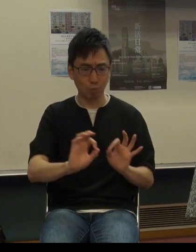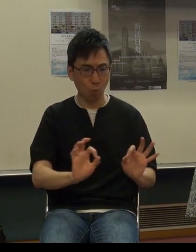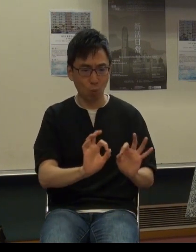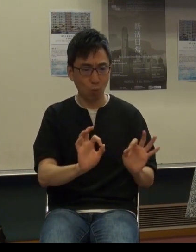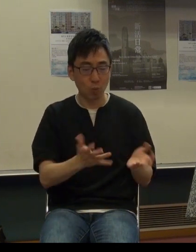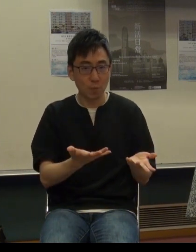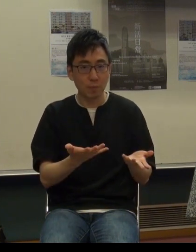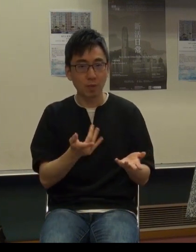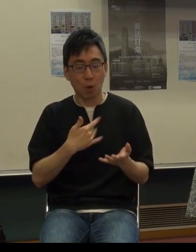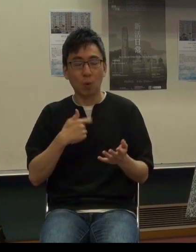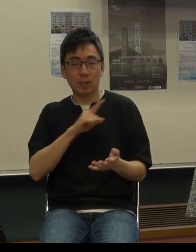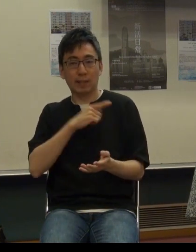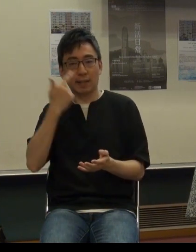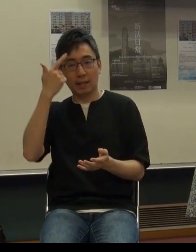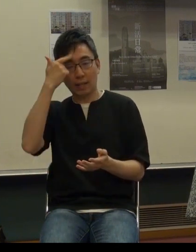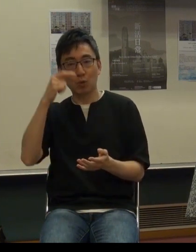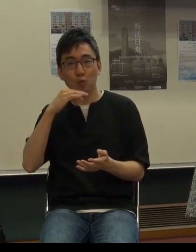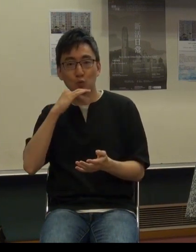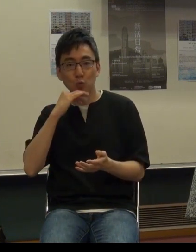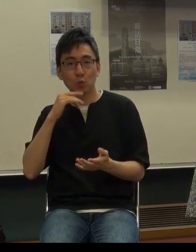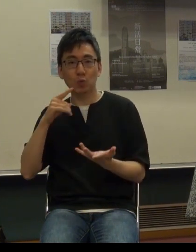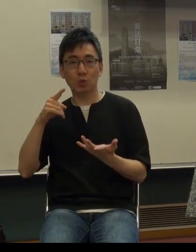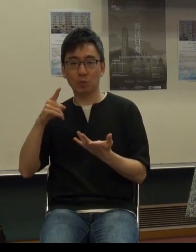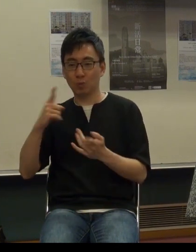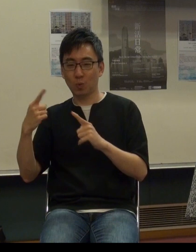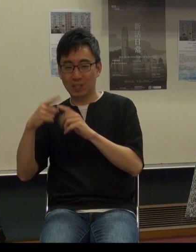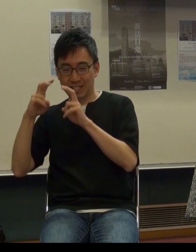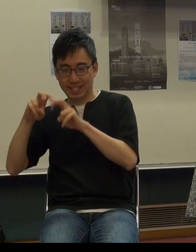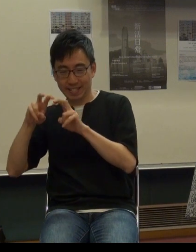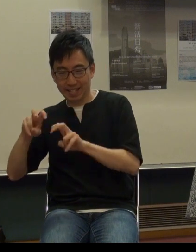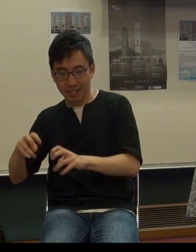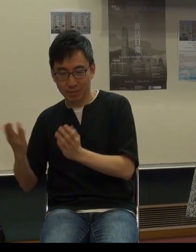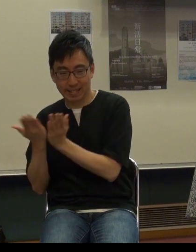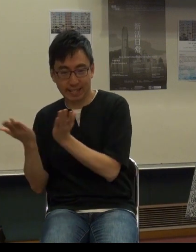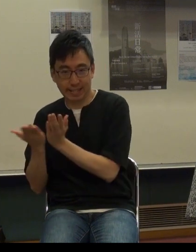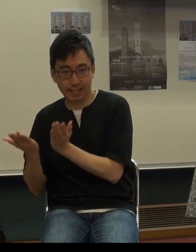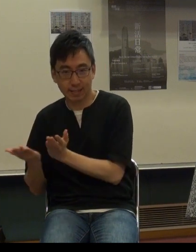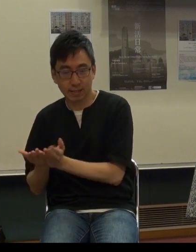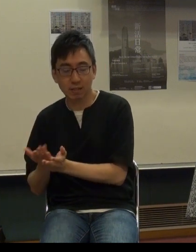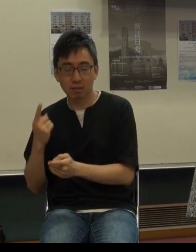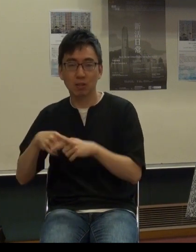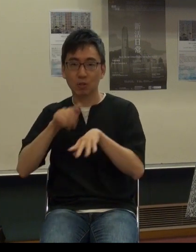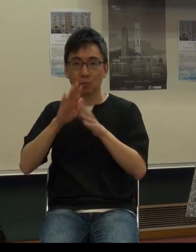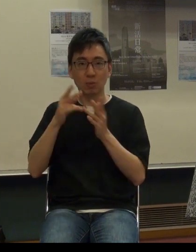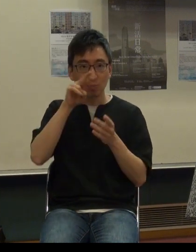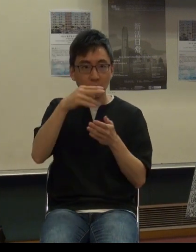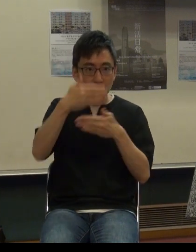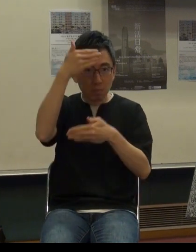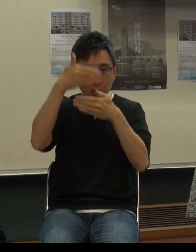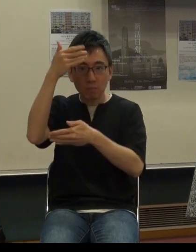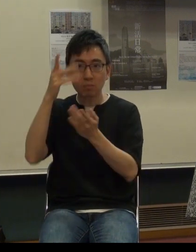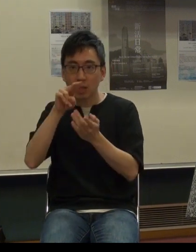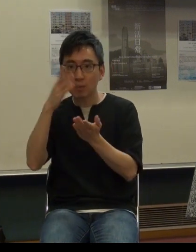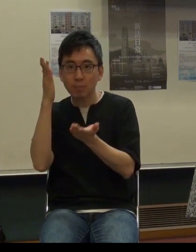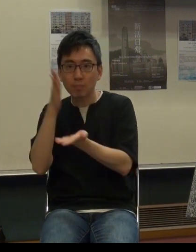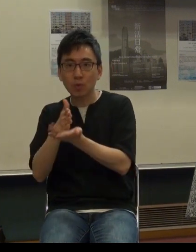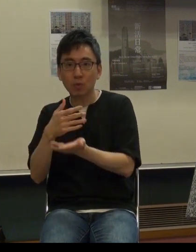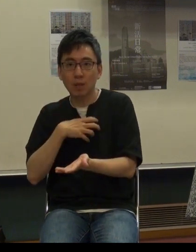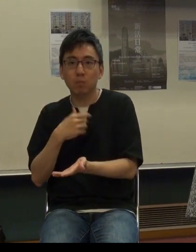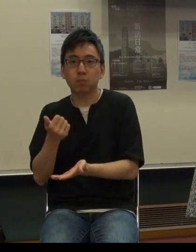望，如果我哋有啲多啲嘅研究嘅成果嘅時候咧，我哋睇嘅嘢會唔會有啲嘅唔同？或者我